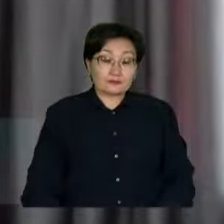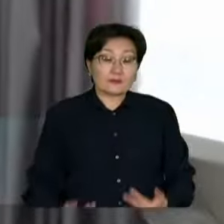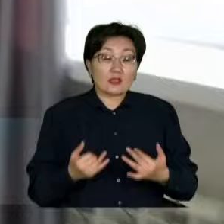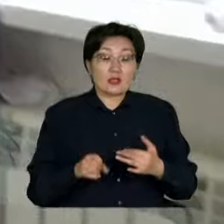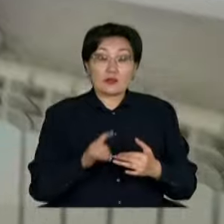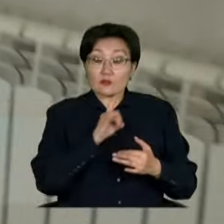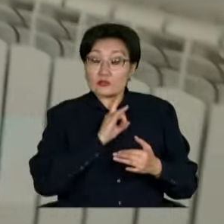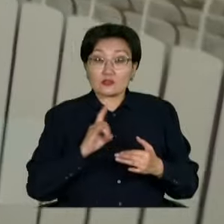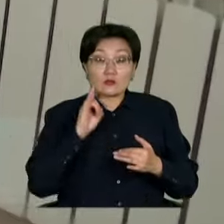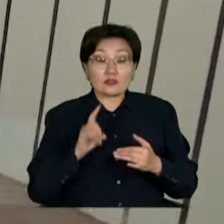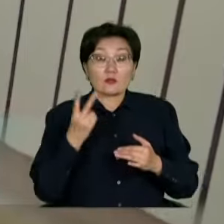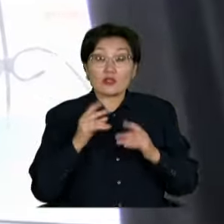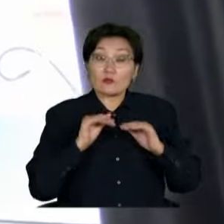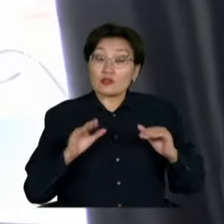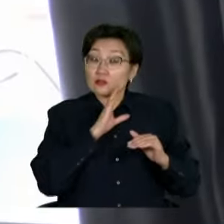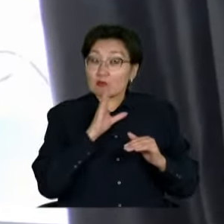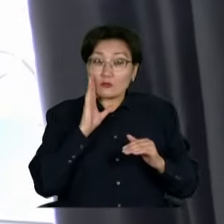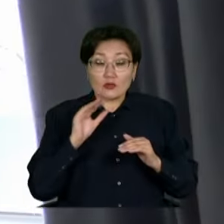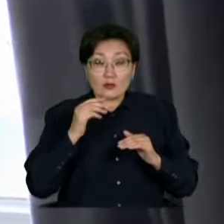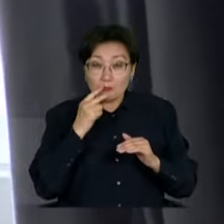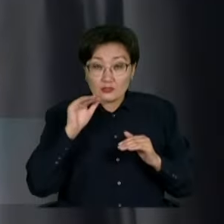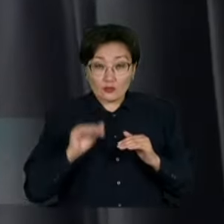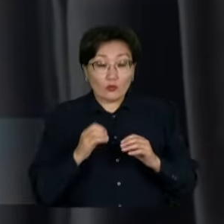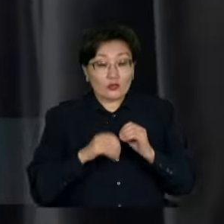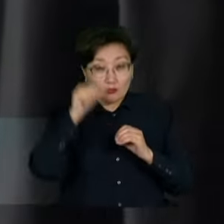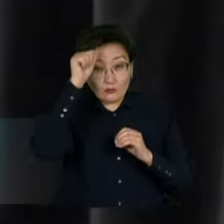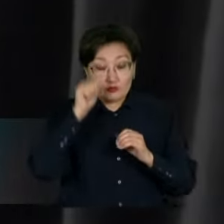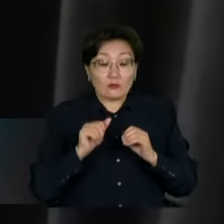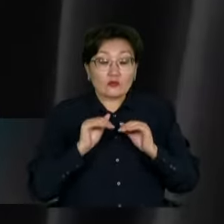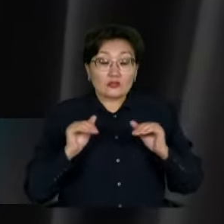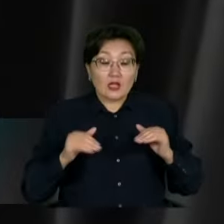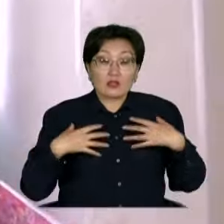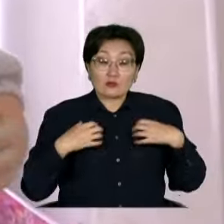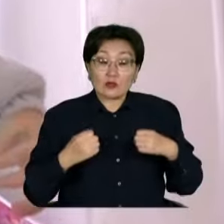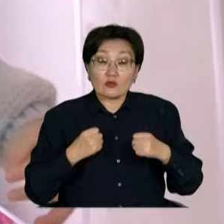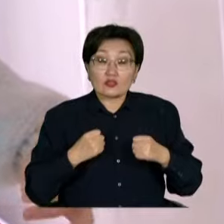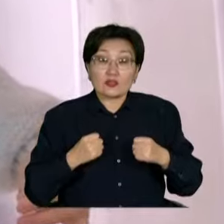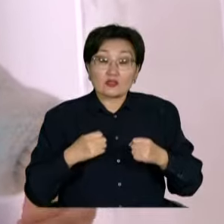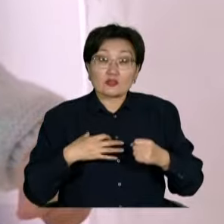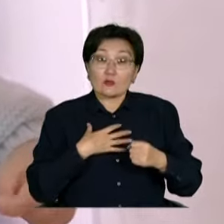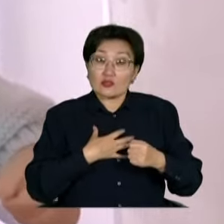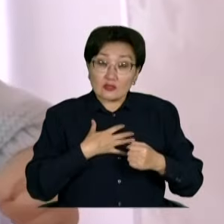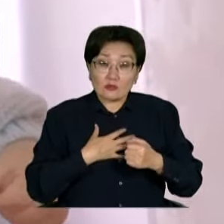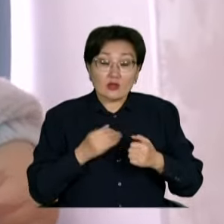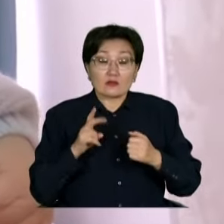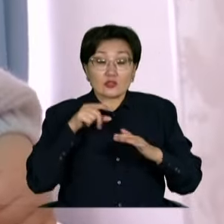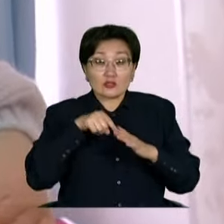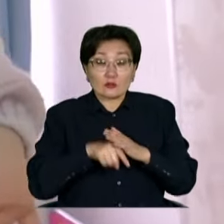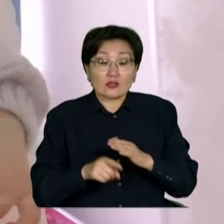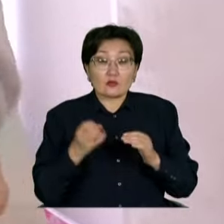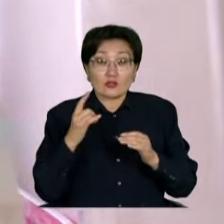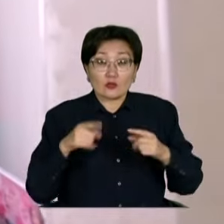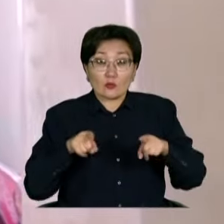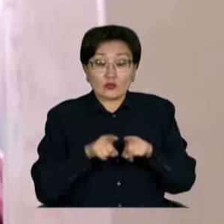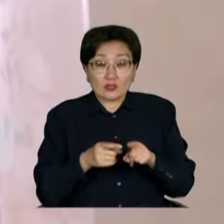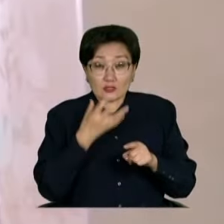Жанат Бауенова, екі баланың анасы, кенжесі 10 айлық. Бауыр еті баласының денсаулығын алаңдаған ол, пәтер ішінде кішкентайын дәл осылай